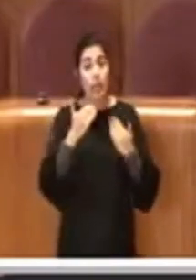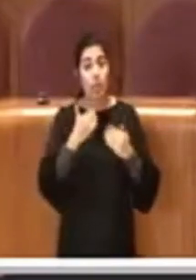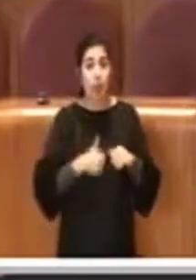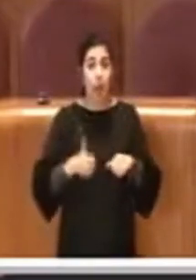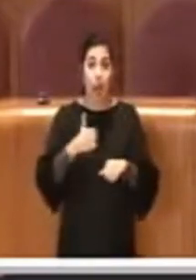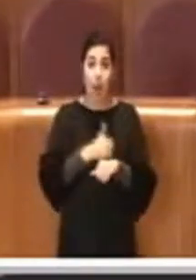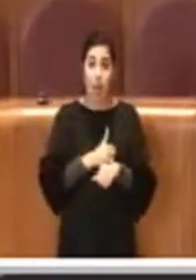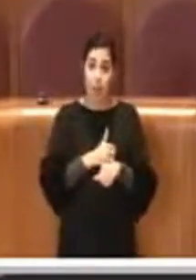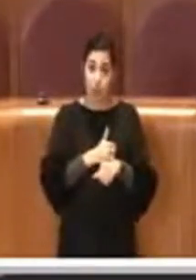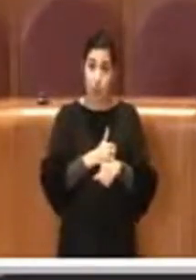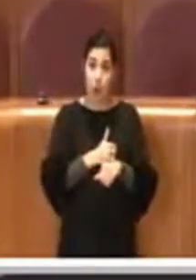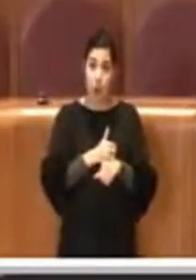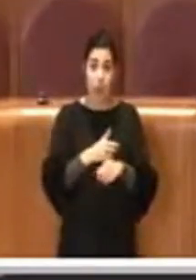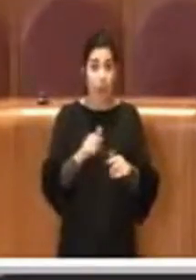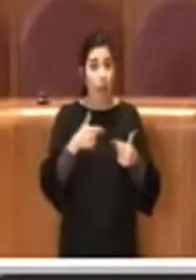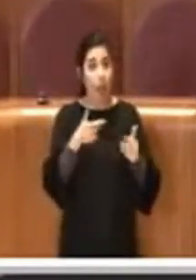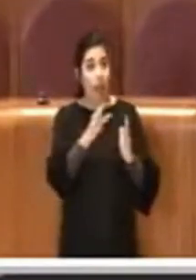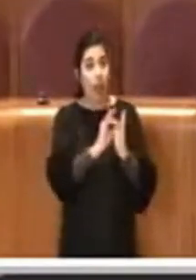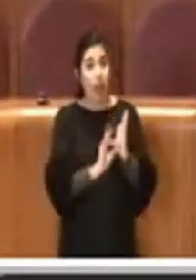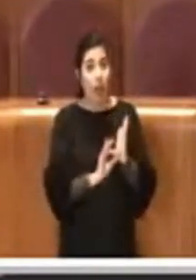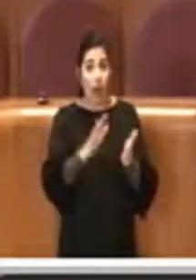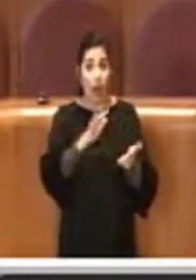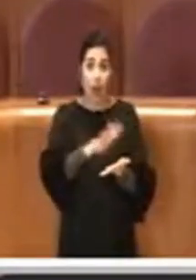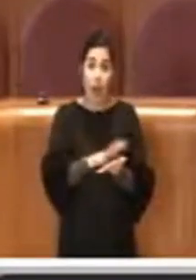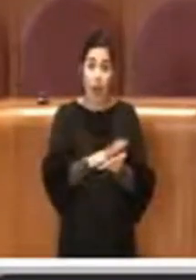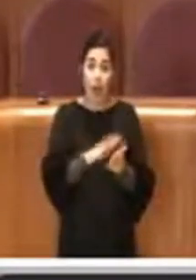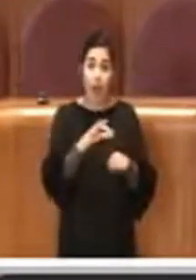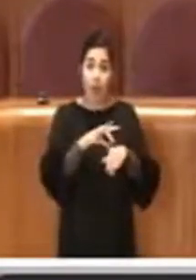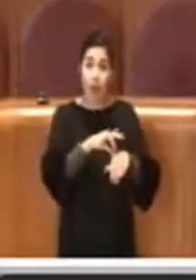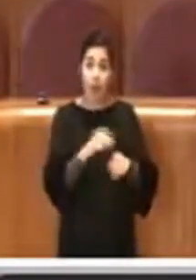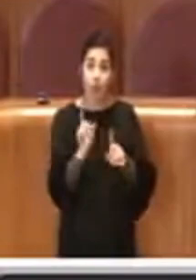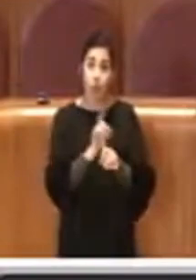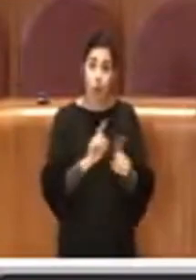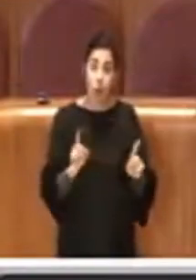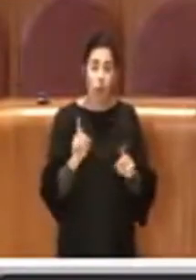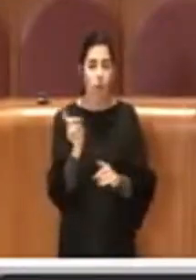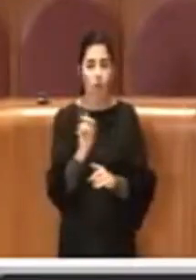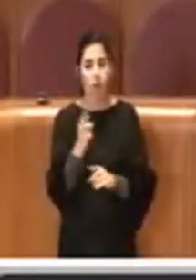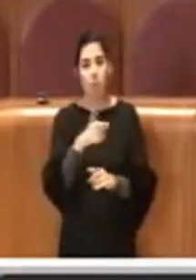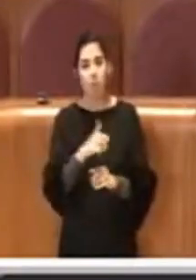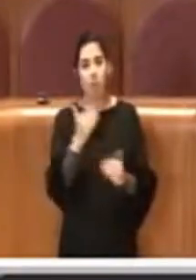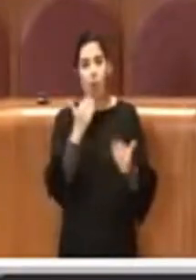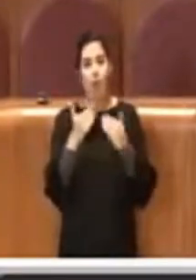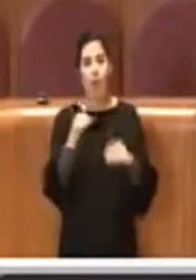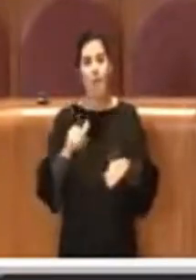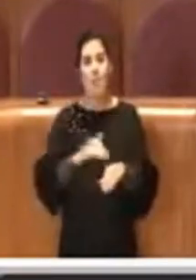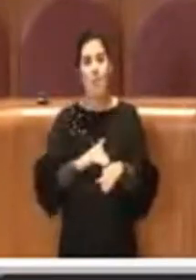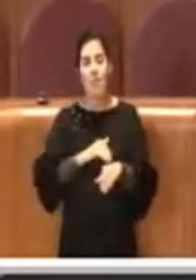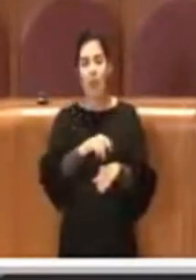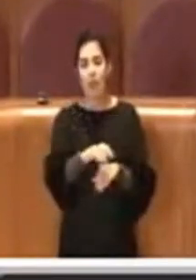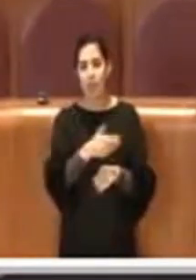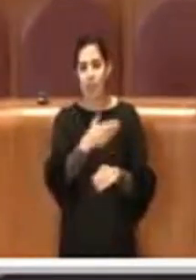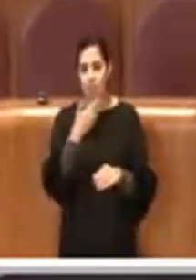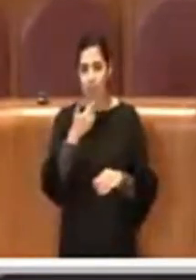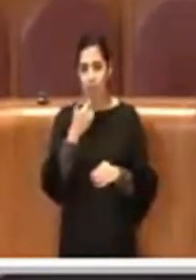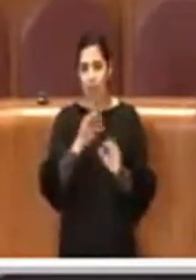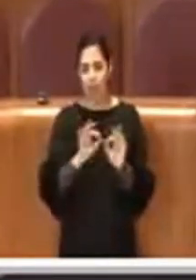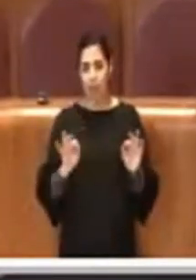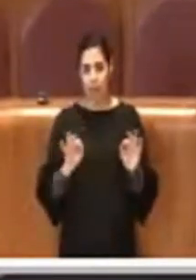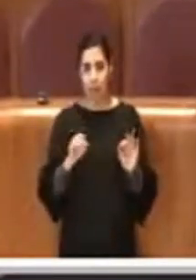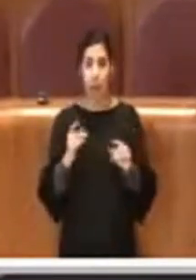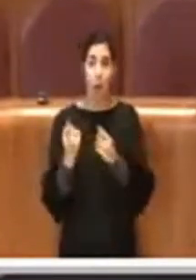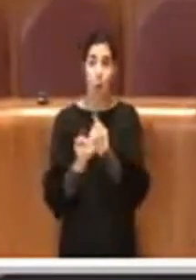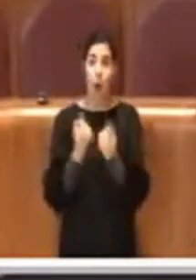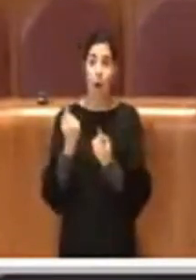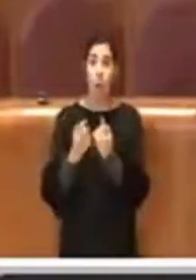c'è stato un errore in conferenza dei servizi. Qualcuno si è dimenticato di esprimere o comunque di dare indicazioni in tal